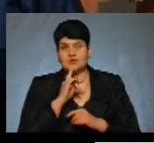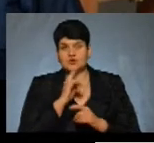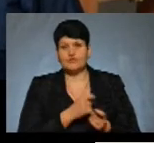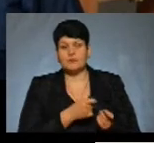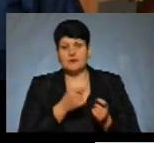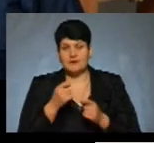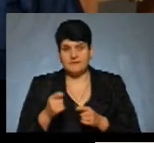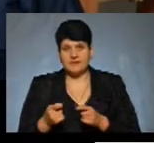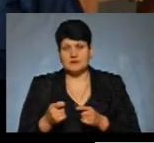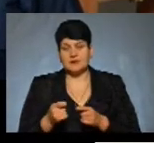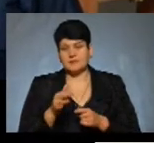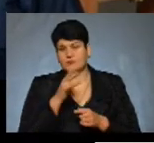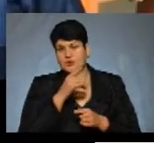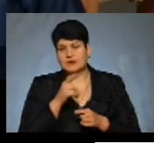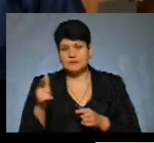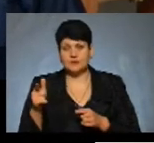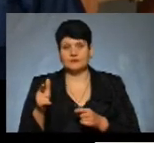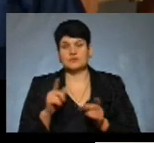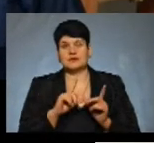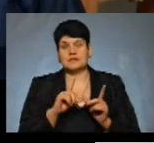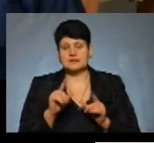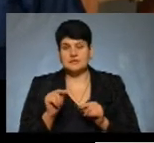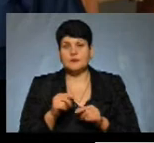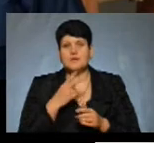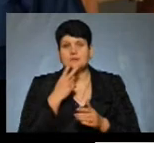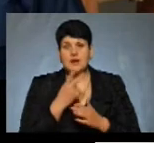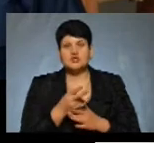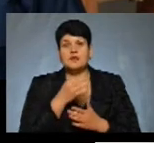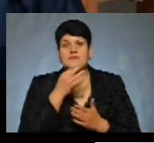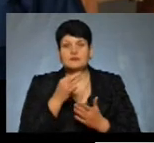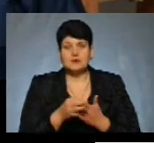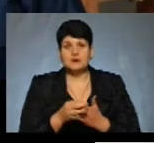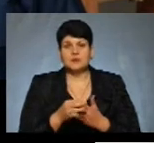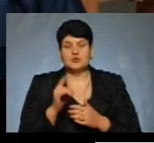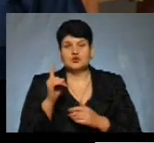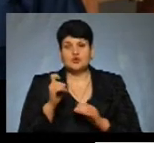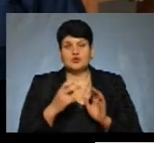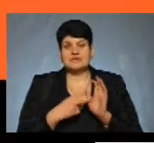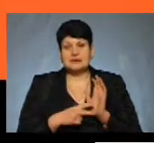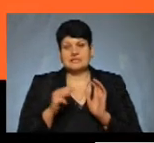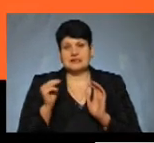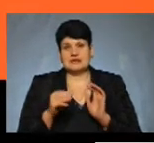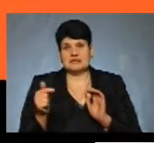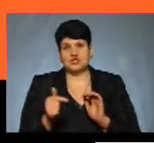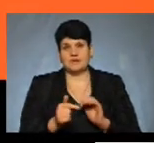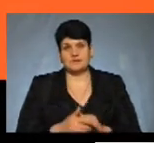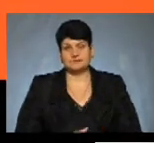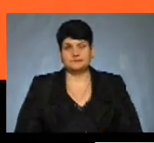або строків транзиту, передбачена відповідальність в розмірі 170 тисяч гривень.